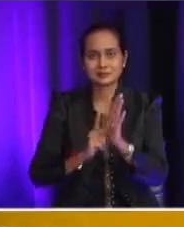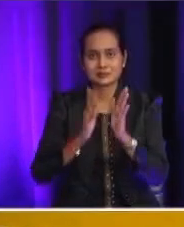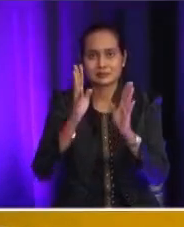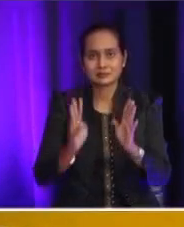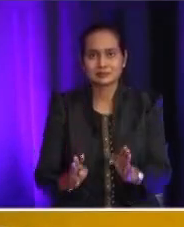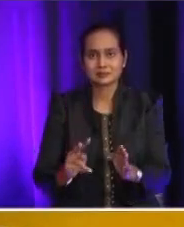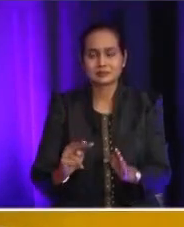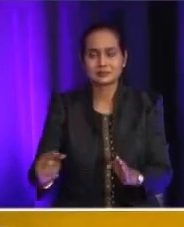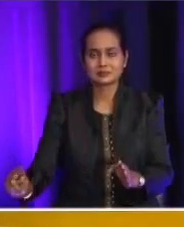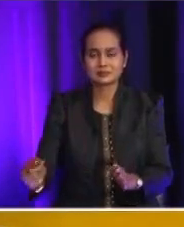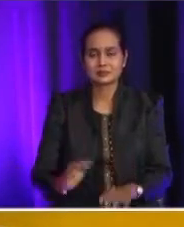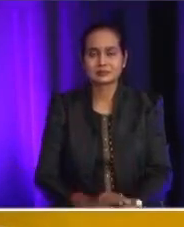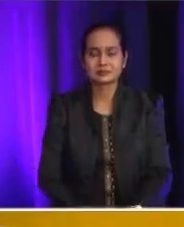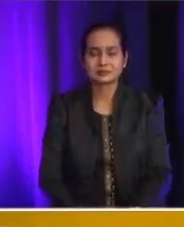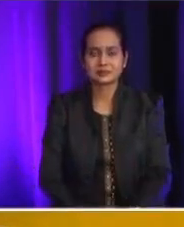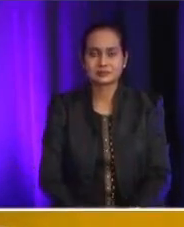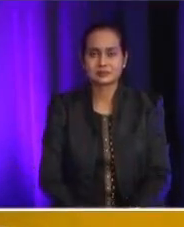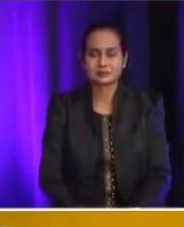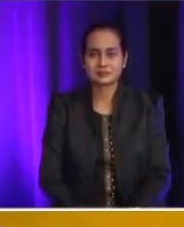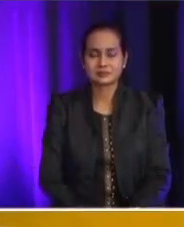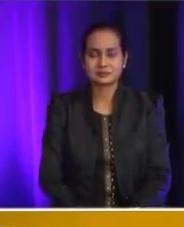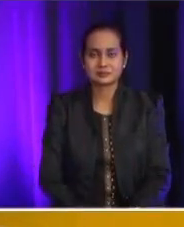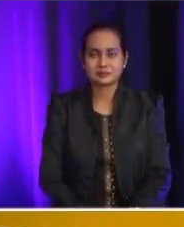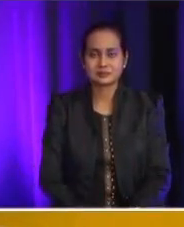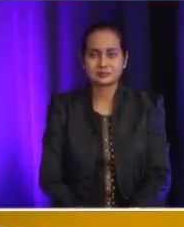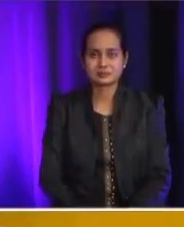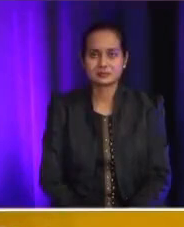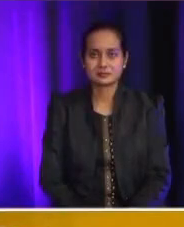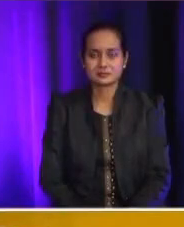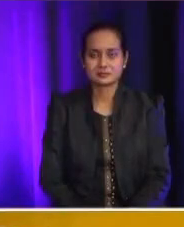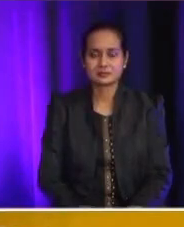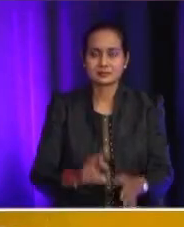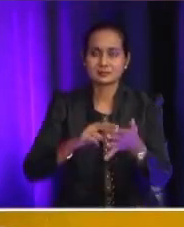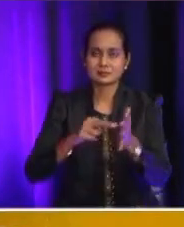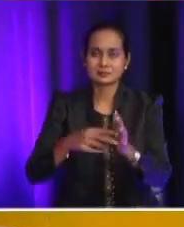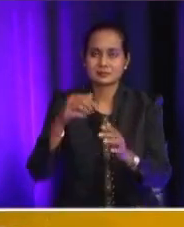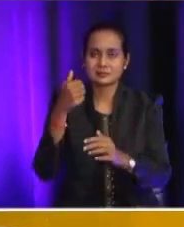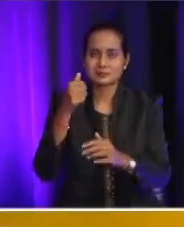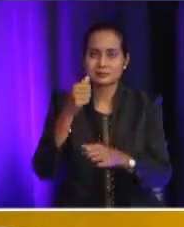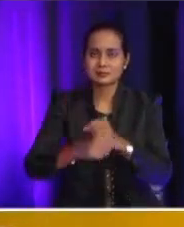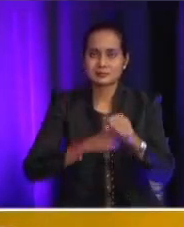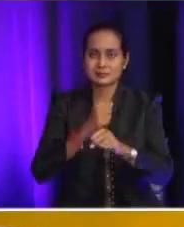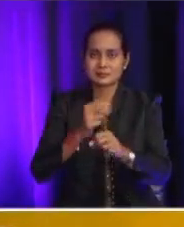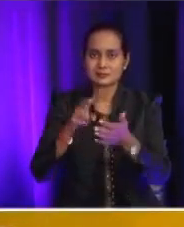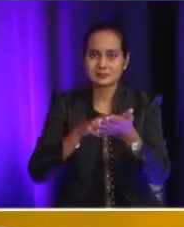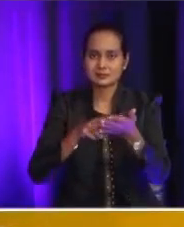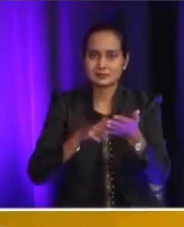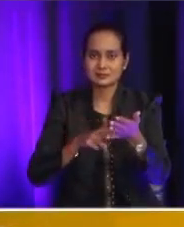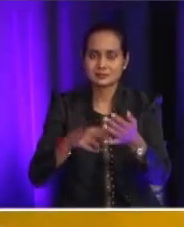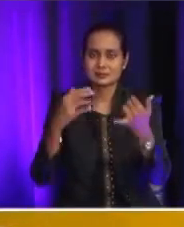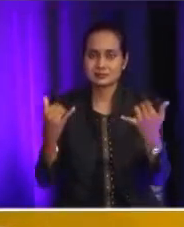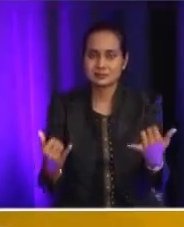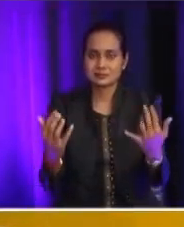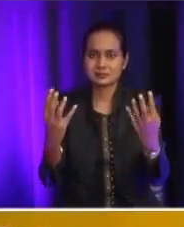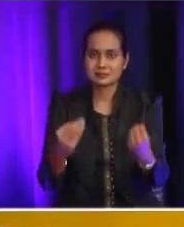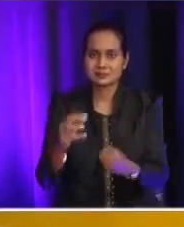bahasa kebangsaan, iaitu yang merangkumi 10 tahun membaca. 10 tahun Malaysia membaca. Ya. Jadi kita nak tanya